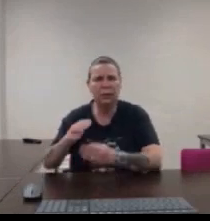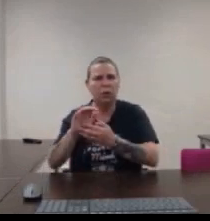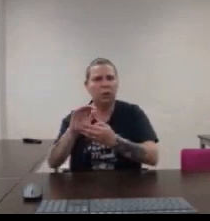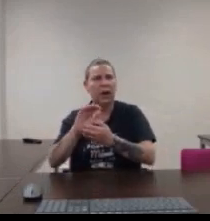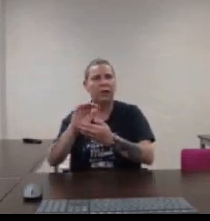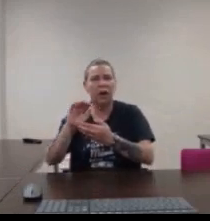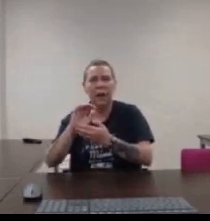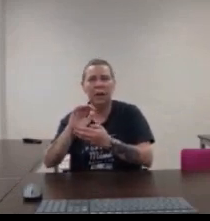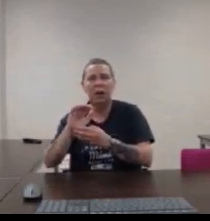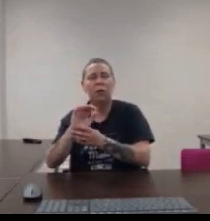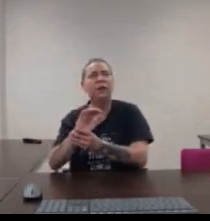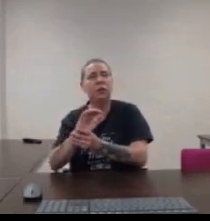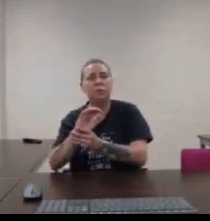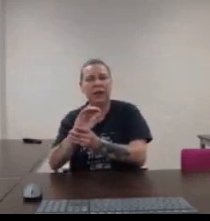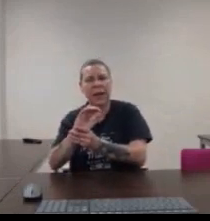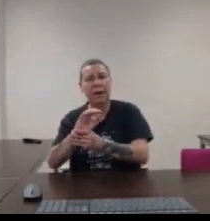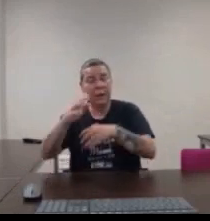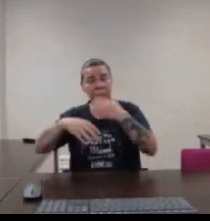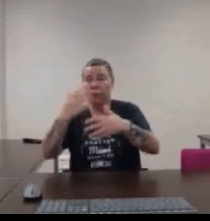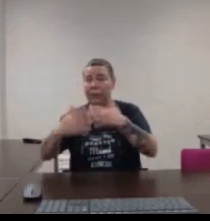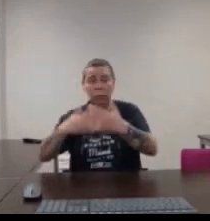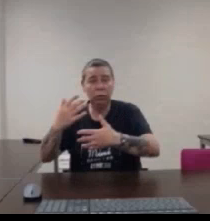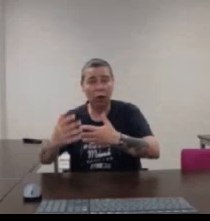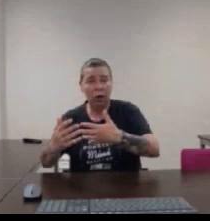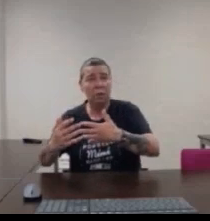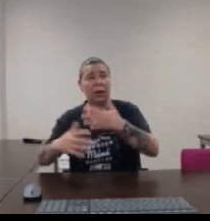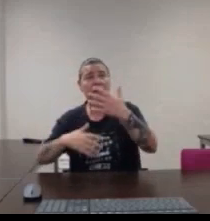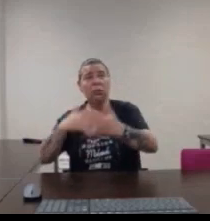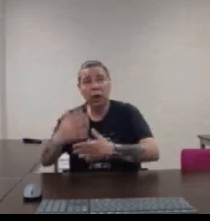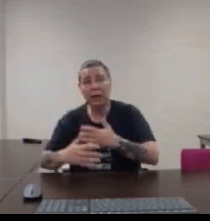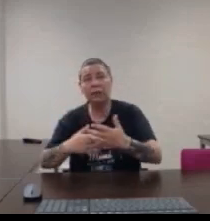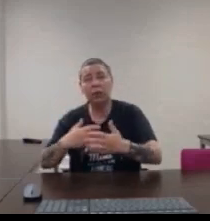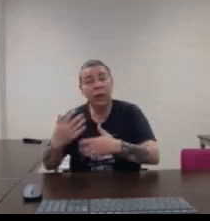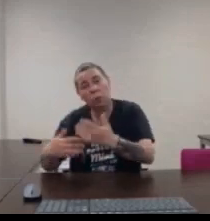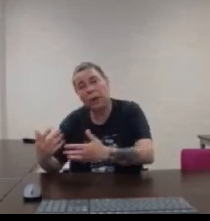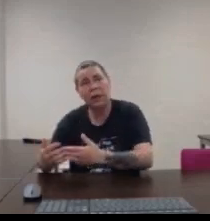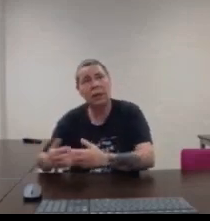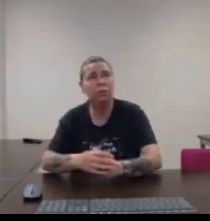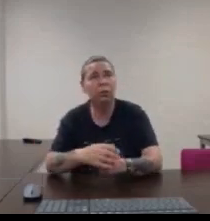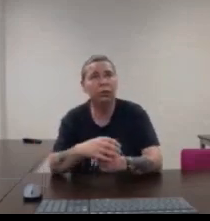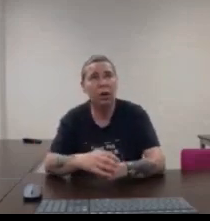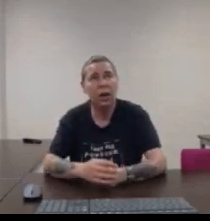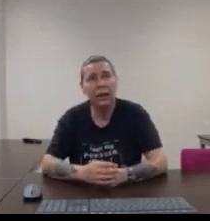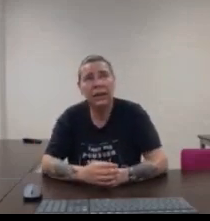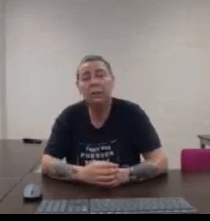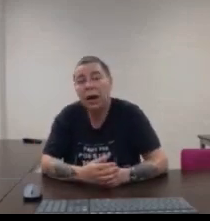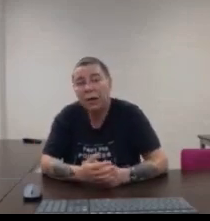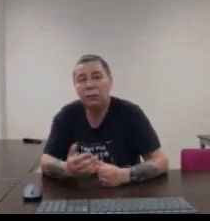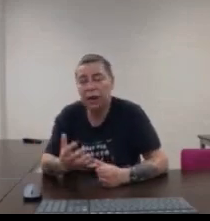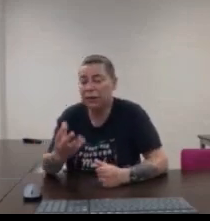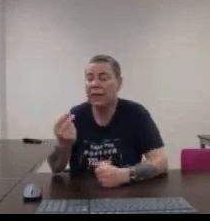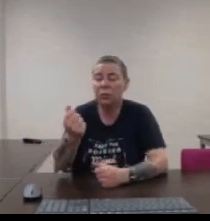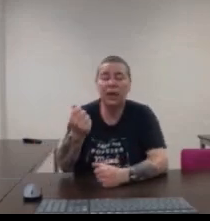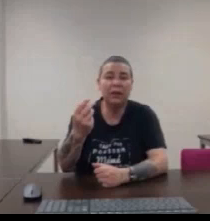fin de journée, vous commencez à avoir mal au niveau du poignet, et puis au fil du temps, bah, c'est une douleur qui va vous tenir compagnie un peu plus longtemps et qui